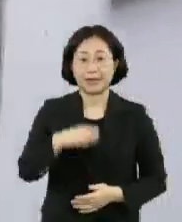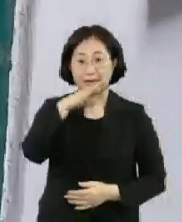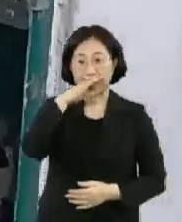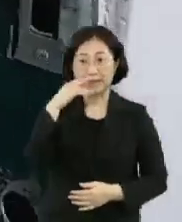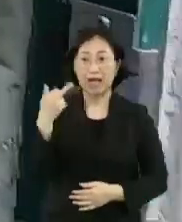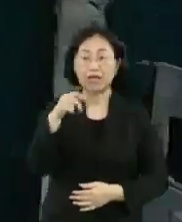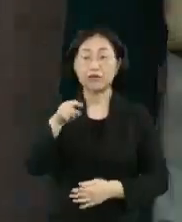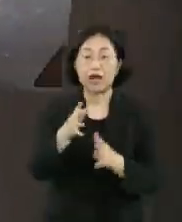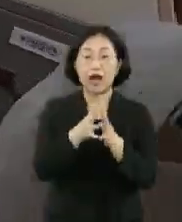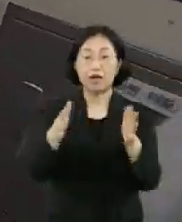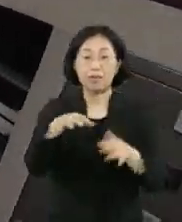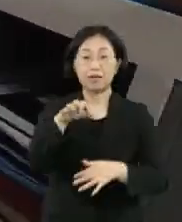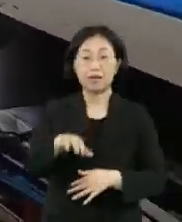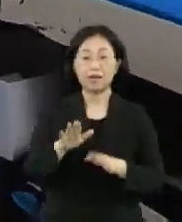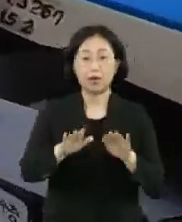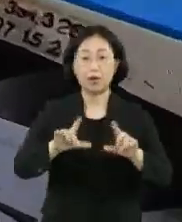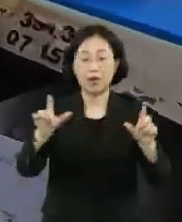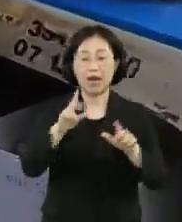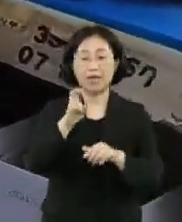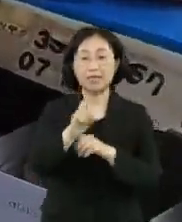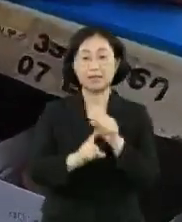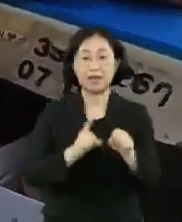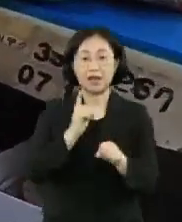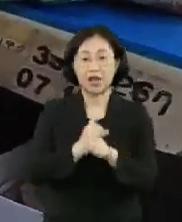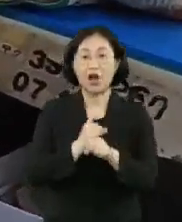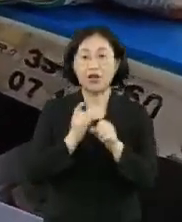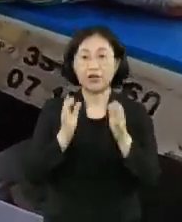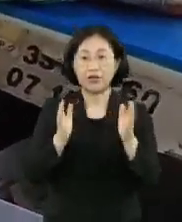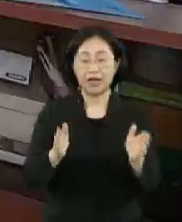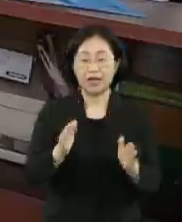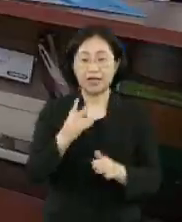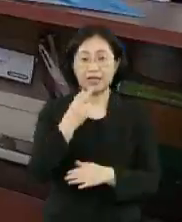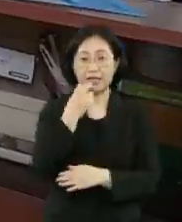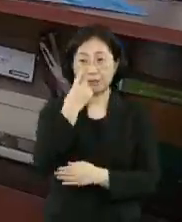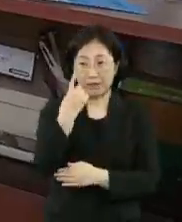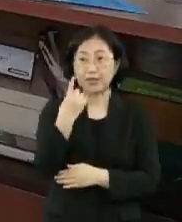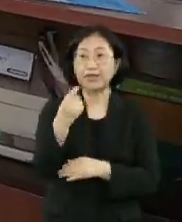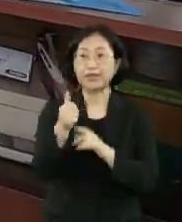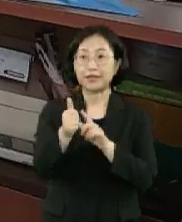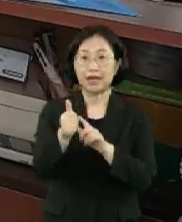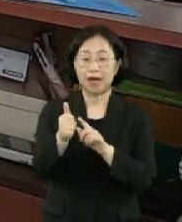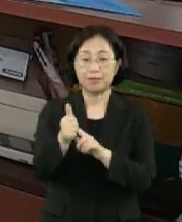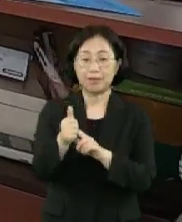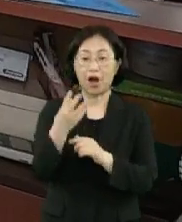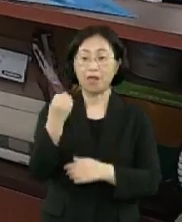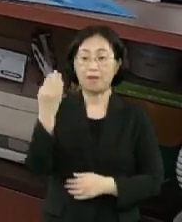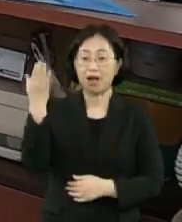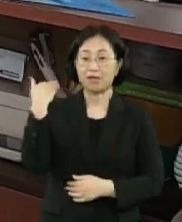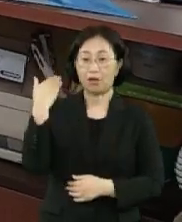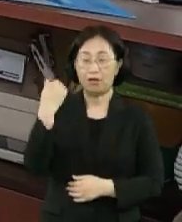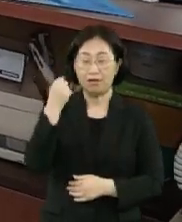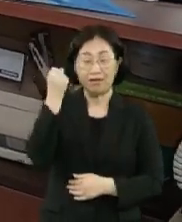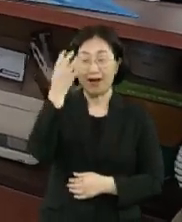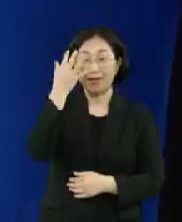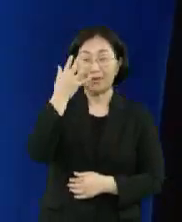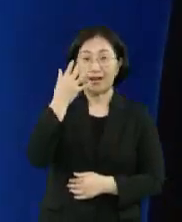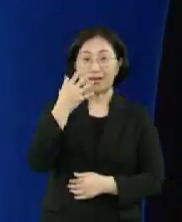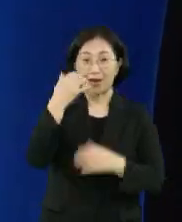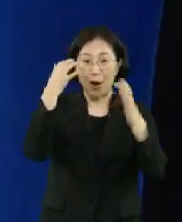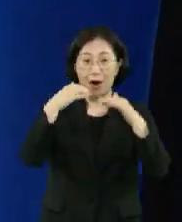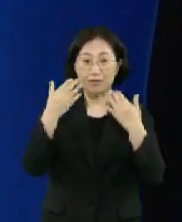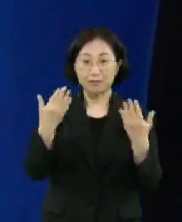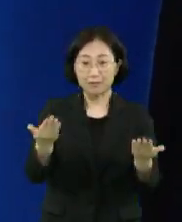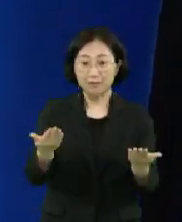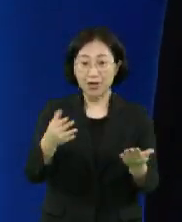예산군의 한 아파트에서 올해로 21년째 경비일을 하고 있는 전용훈 어르신. 얼마 전 전혀 예상치 못한